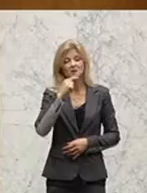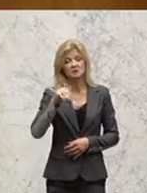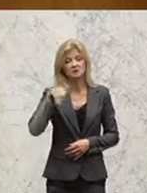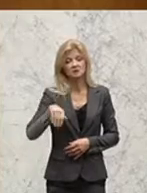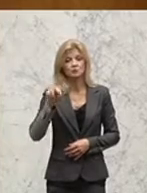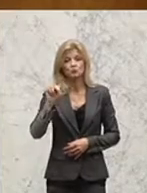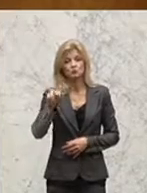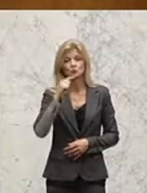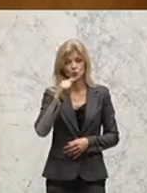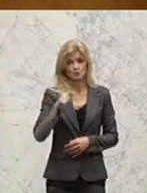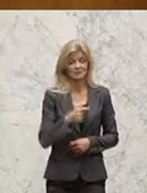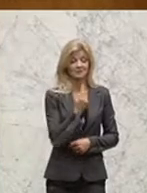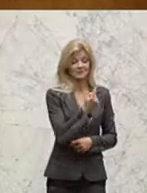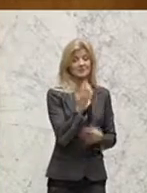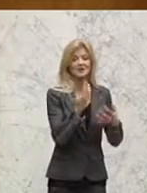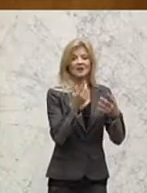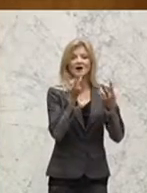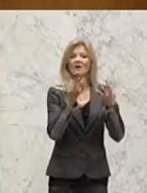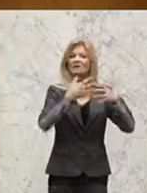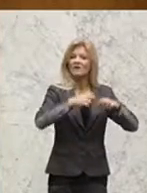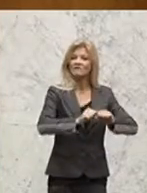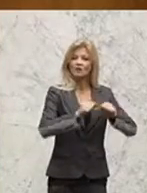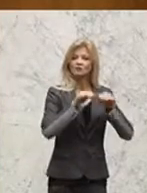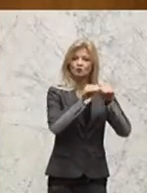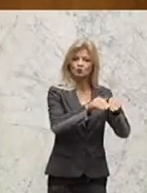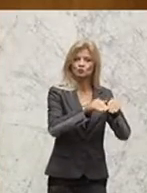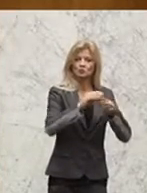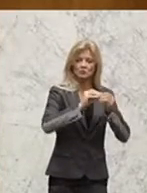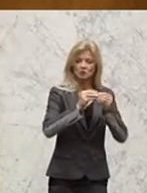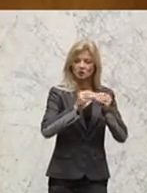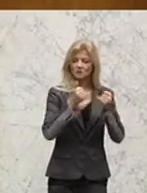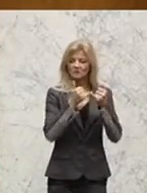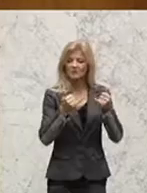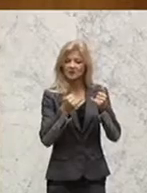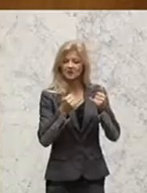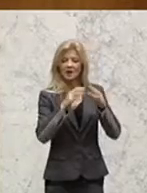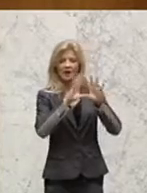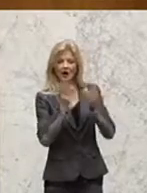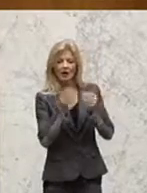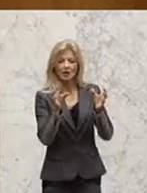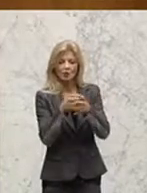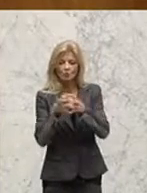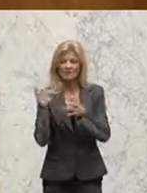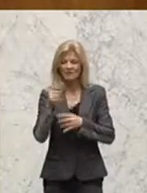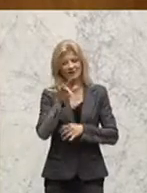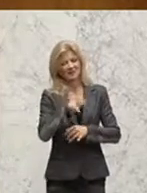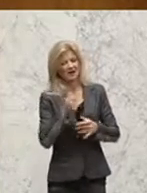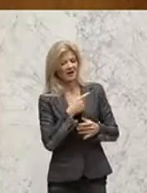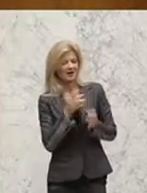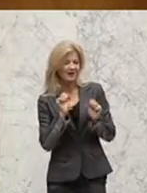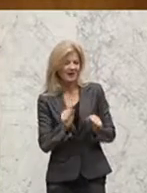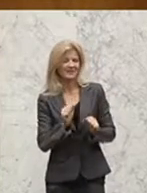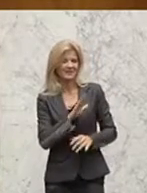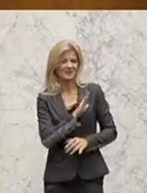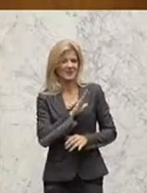denen eine konkrete Gefahr für demokratische Einrichtungen und Grundwerte ausgehen. Kriterium ist